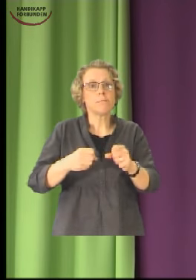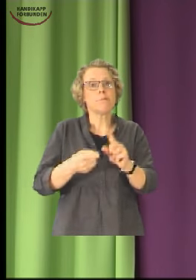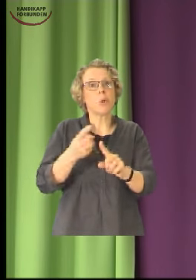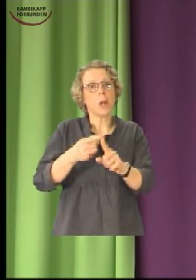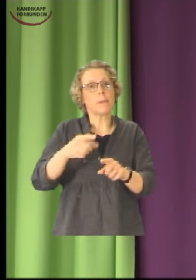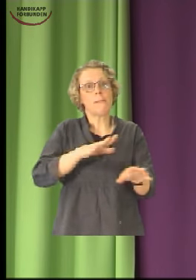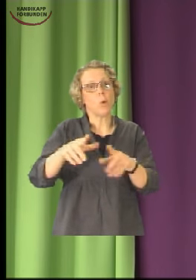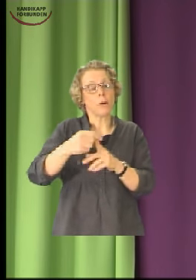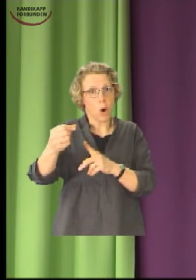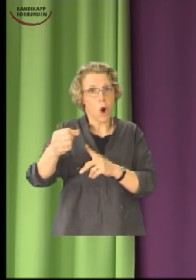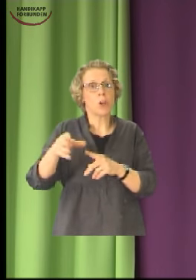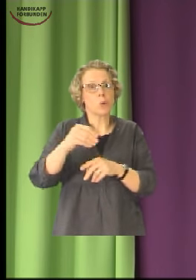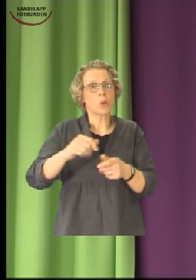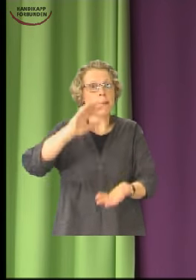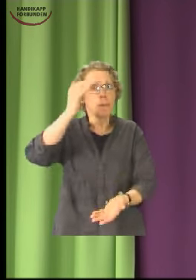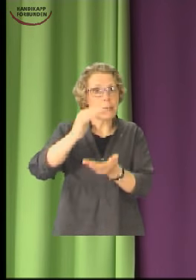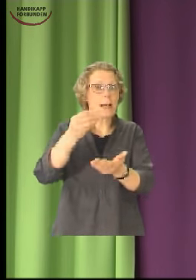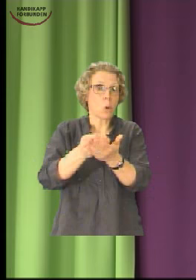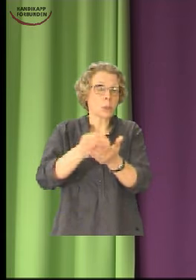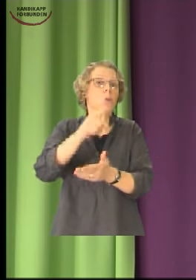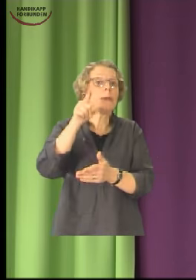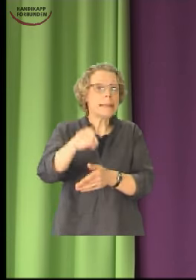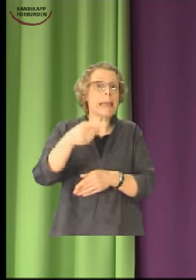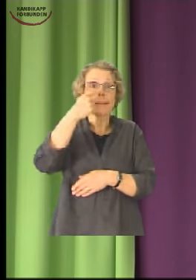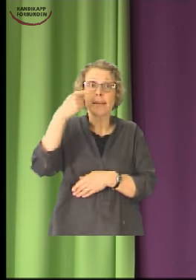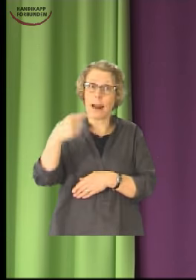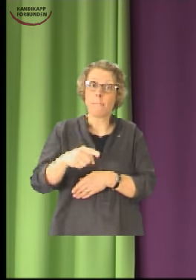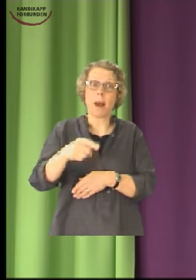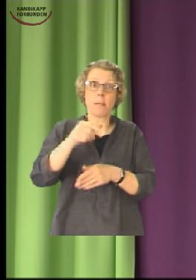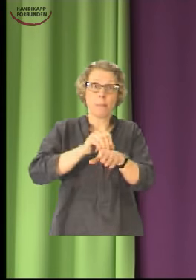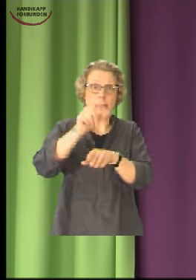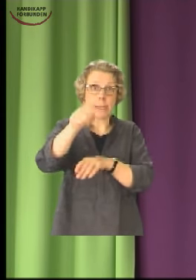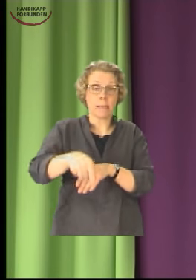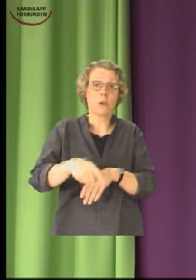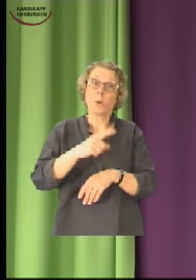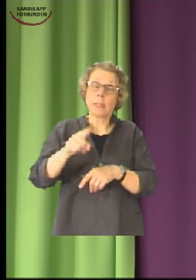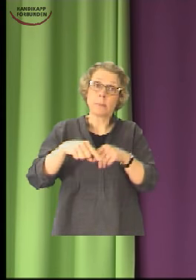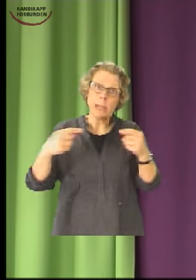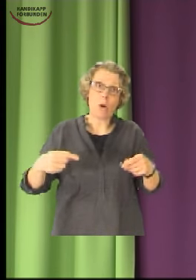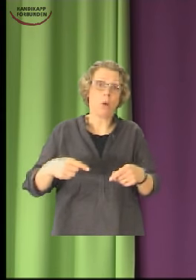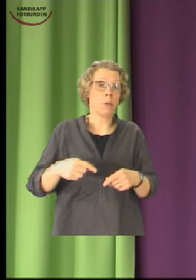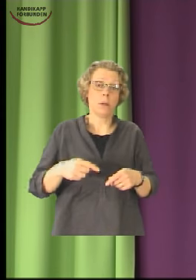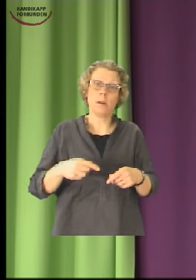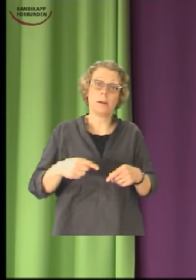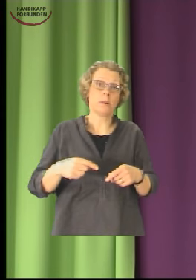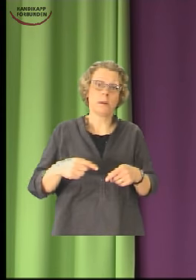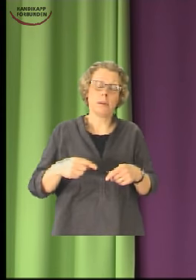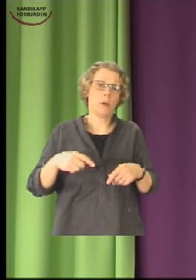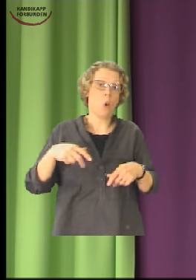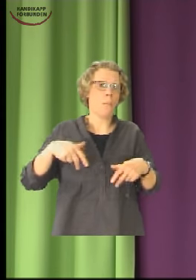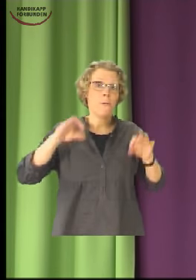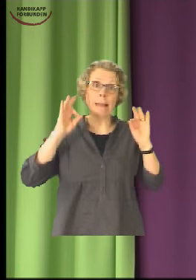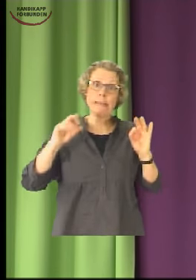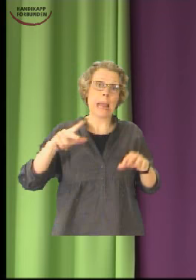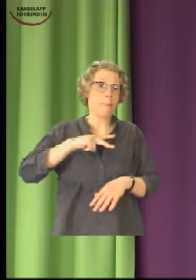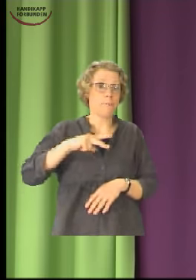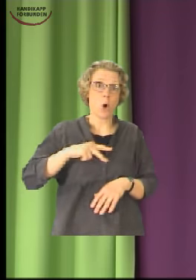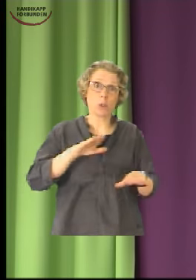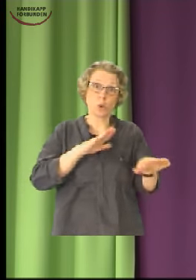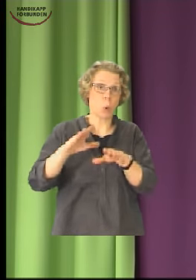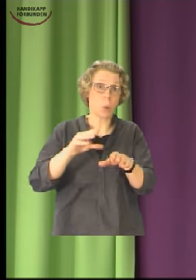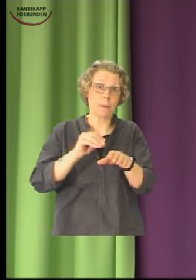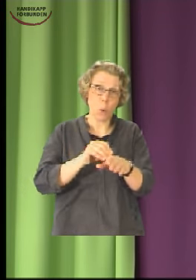Det drabbar patienterna. För det spelar roll på offentlig som privat sjukvård. Så om det är fel i systemet